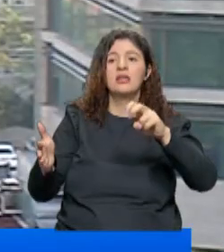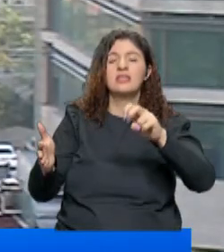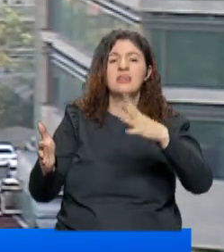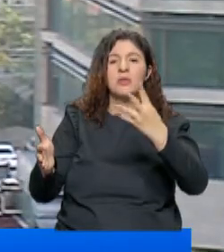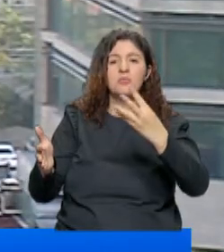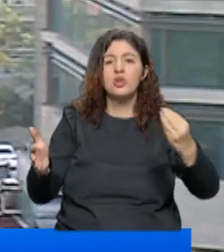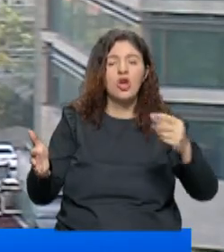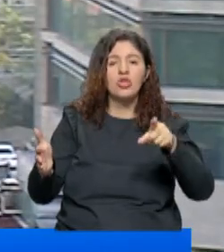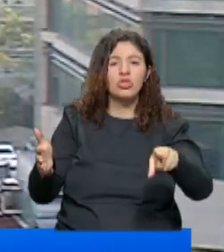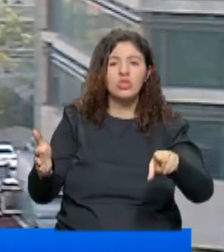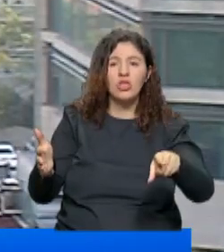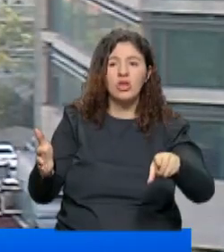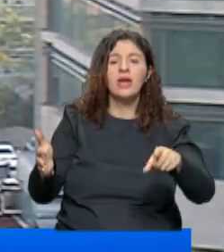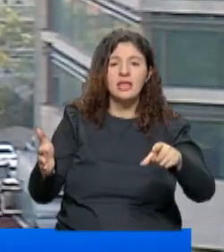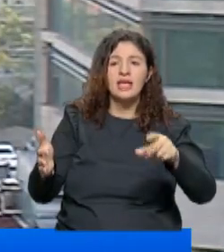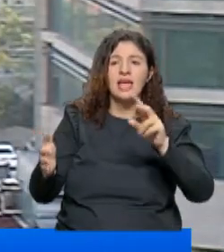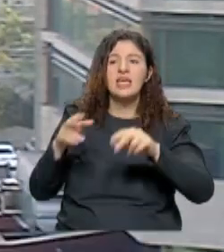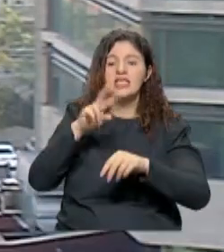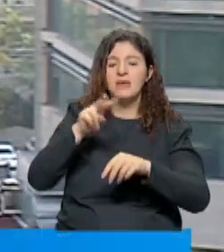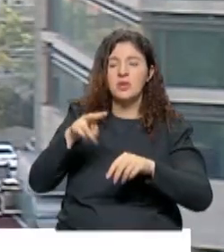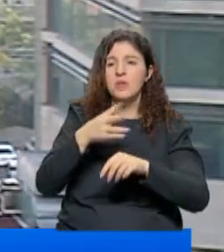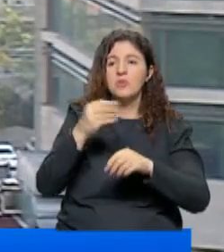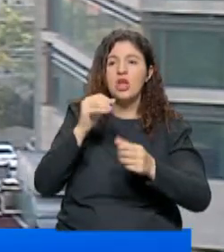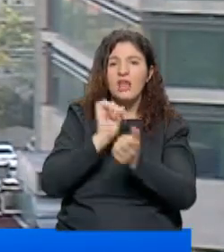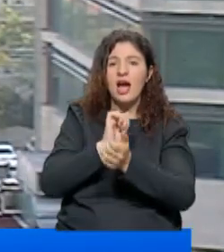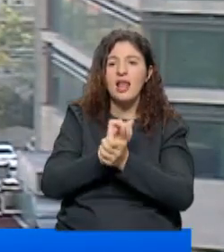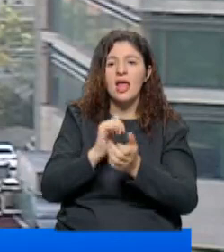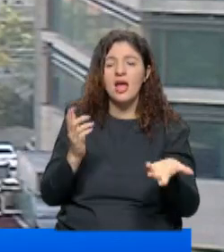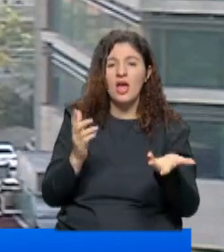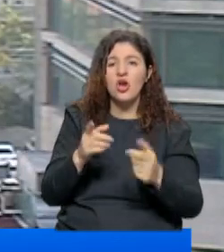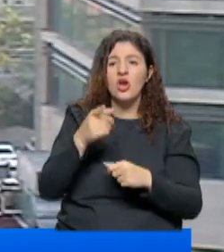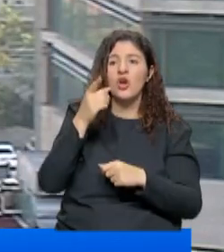85 milyonda, yani 22 milyon ailede